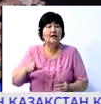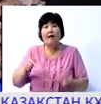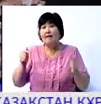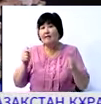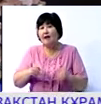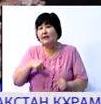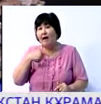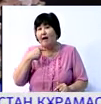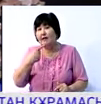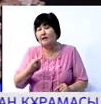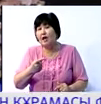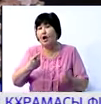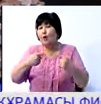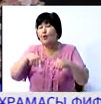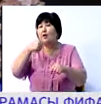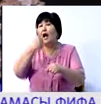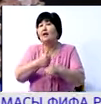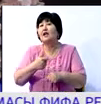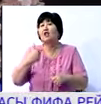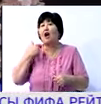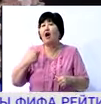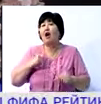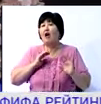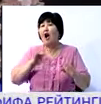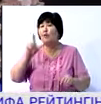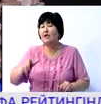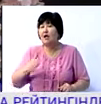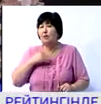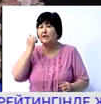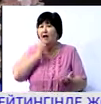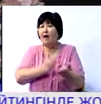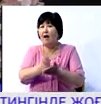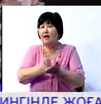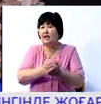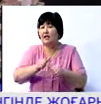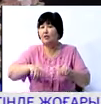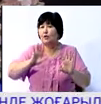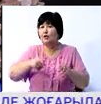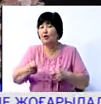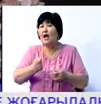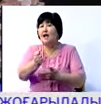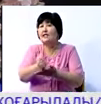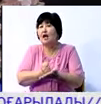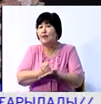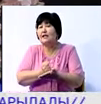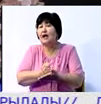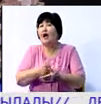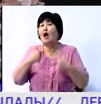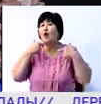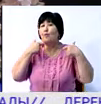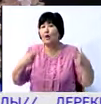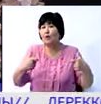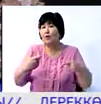нақтырақ айтқанда, бөлімнің алғашқы командирі, біздің ардагерлер кеңесінің төрағасы, запастағы полковник Құлахметов